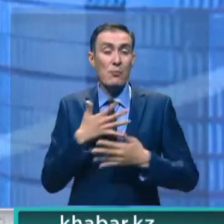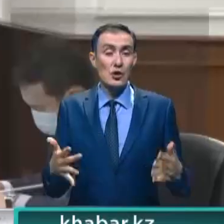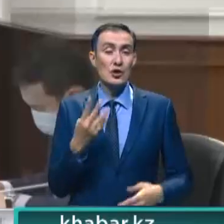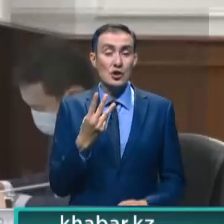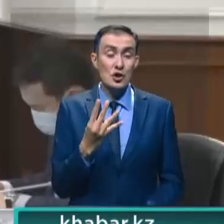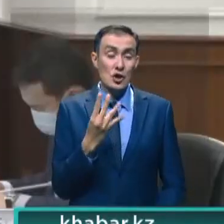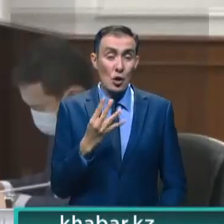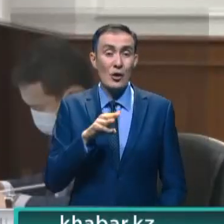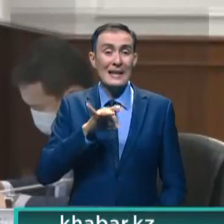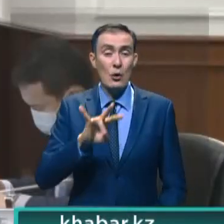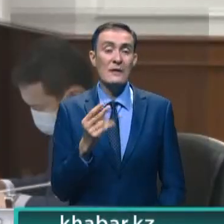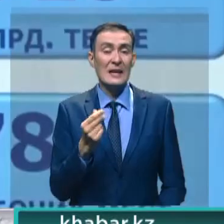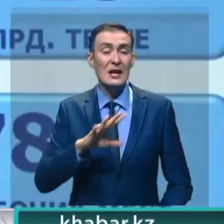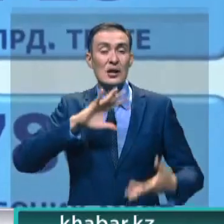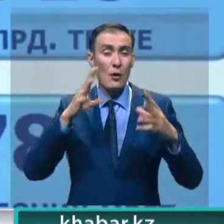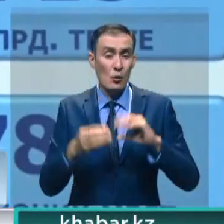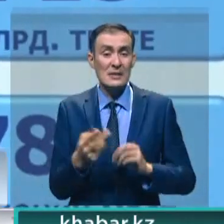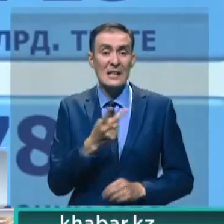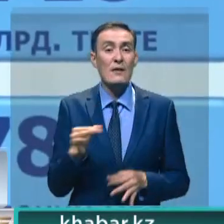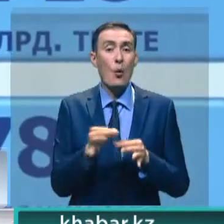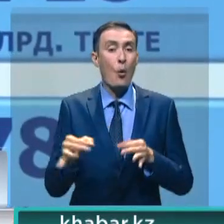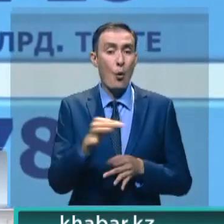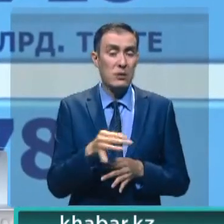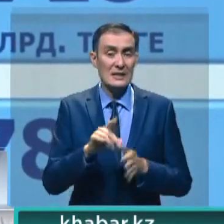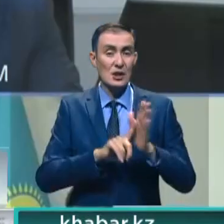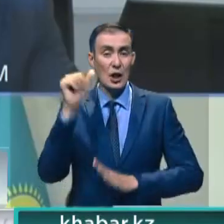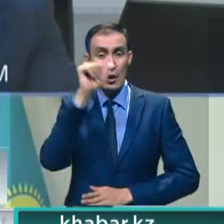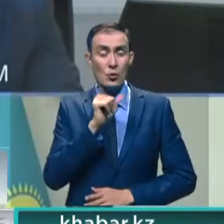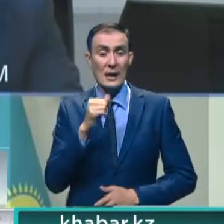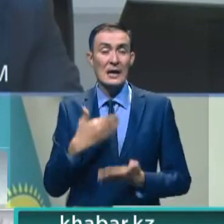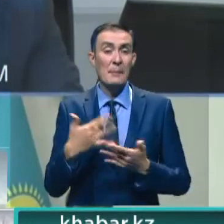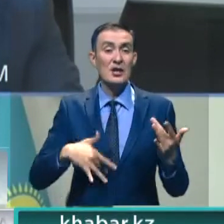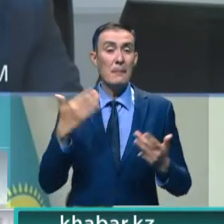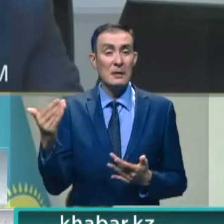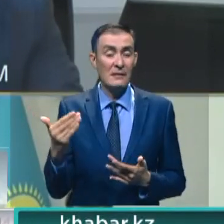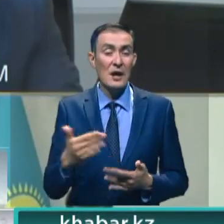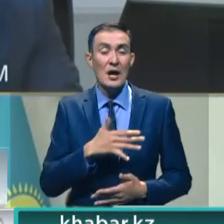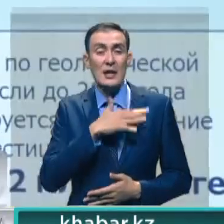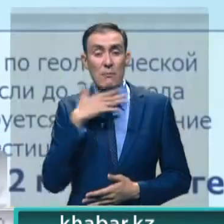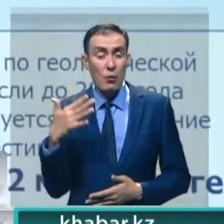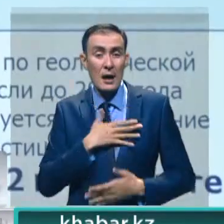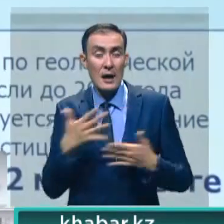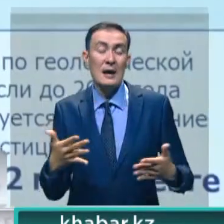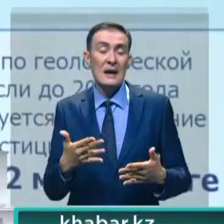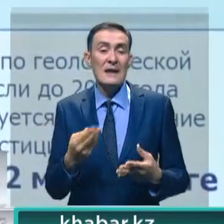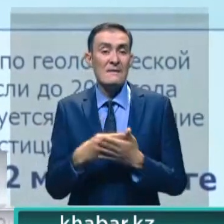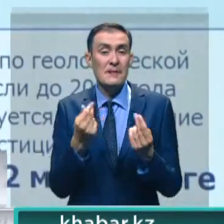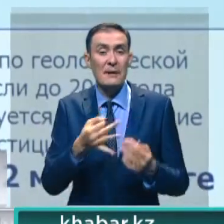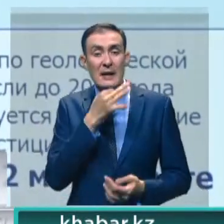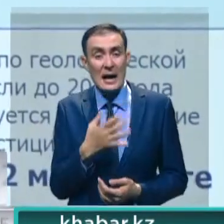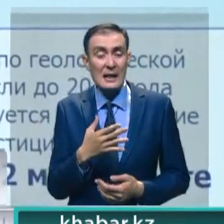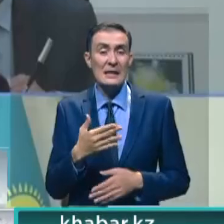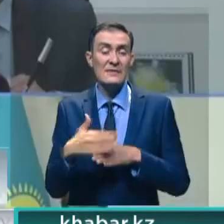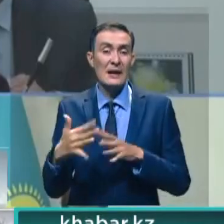4 триллионов тенге в совокупности на две области с начала года. Если у жамбылцев наиболее инвестпривлекательными оказались